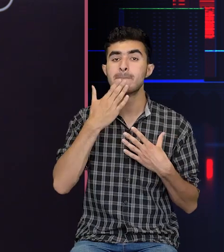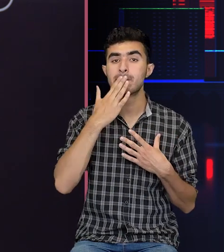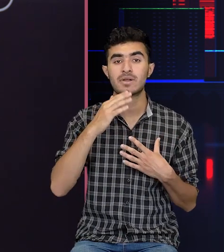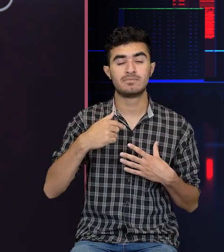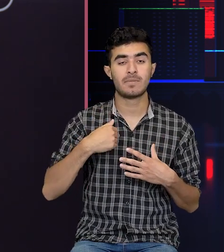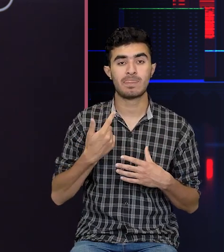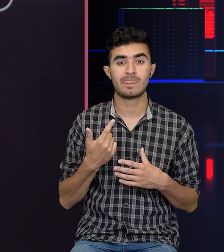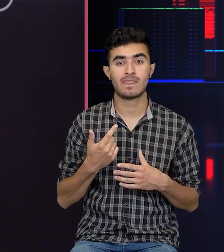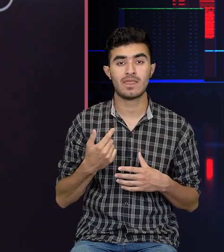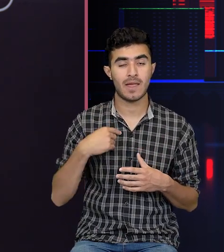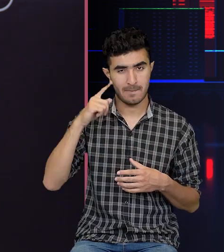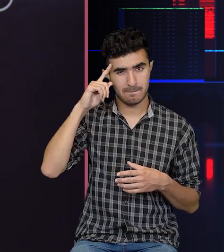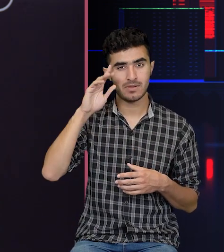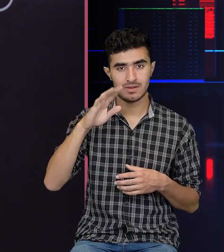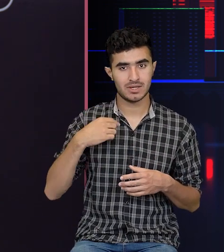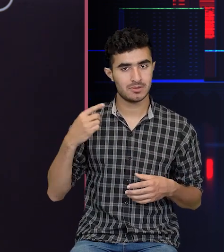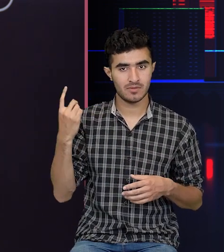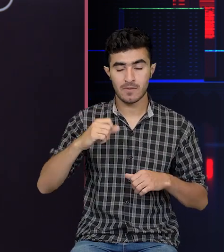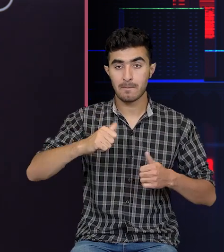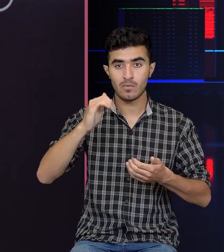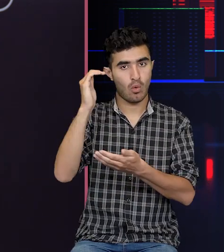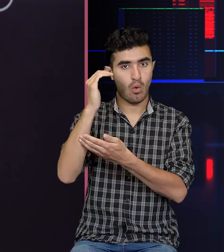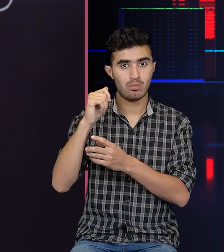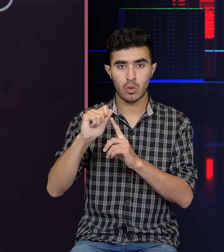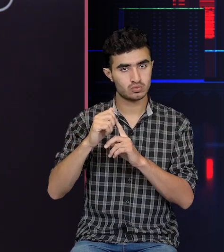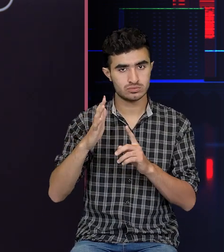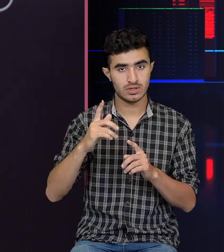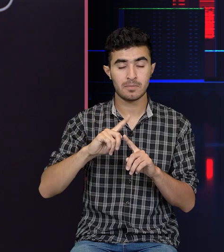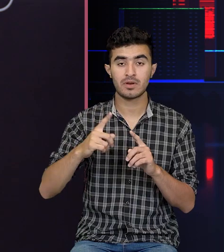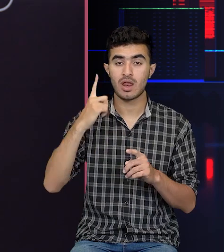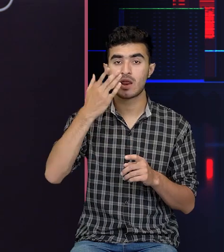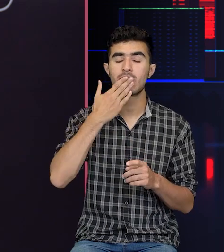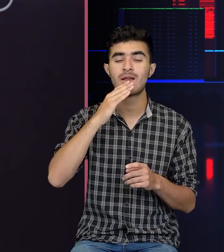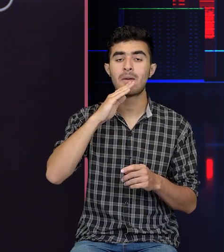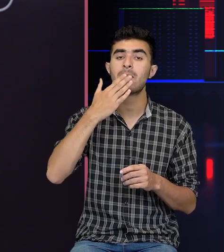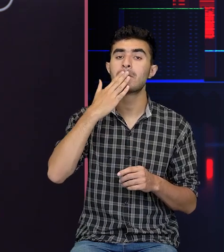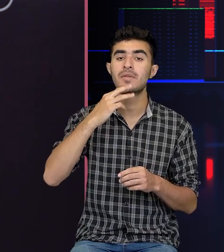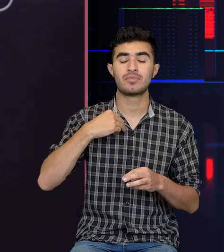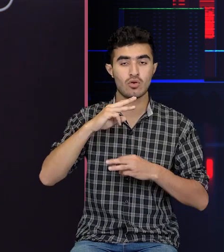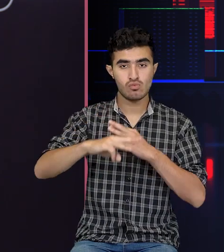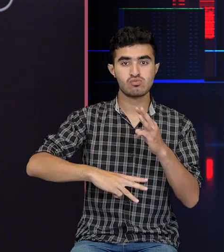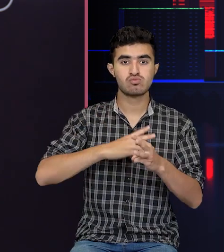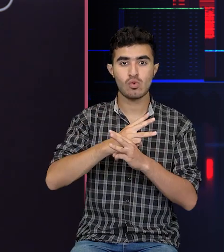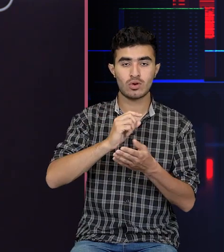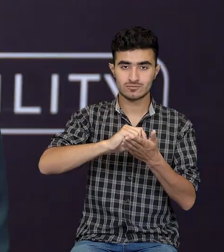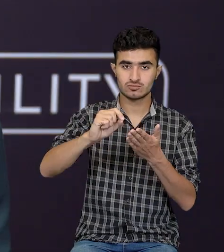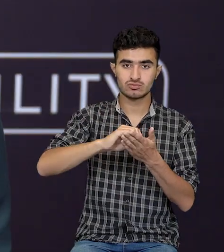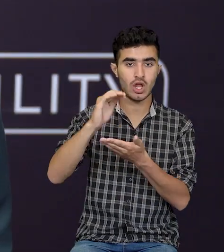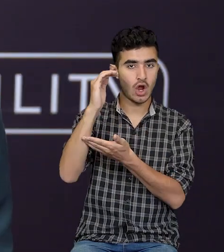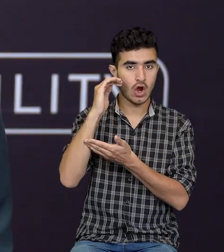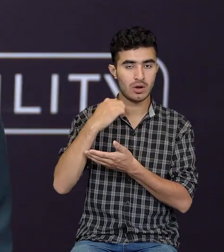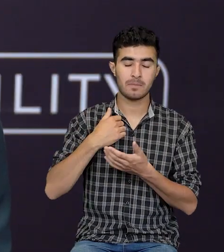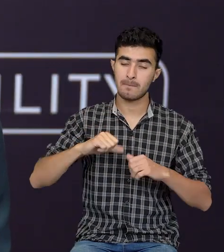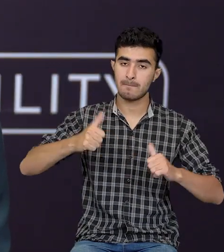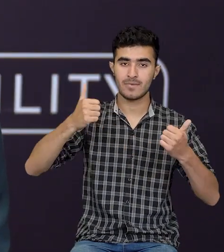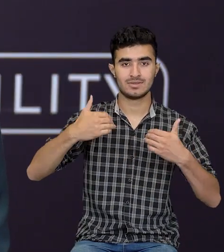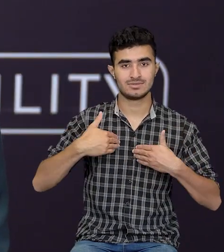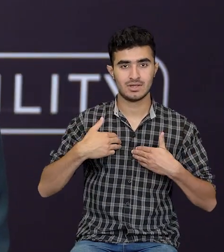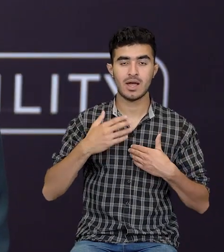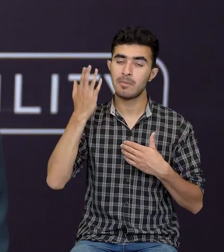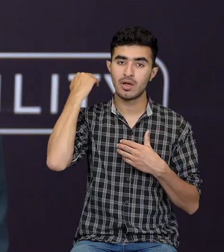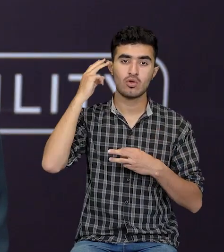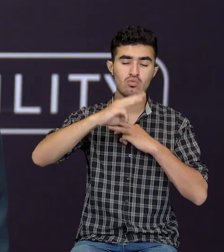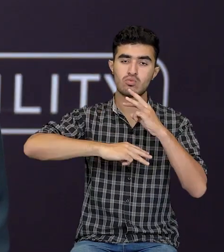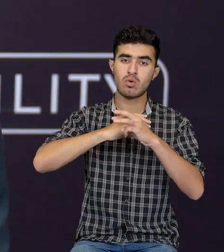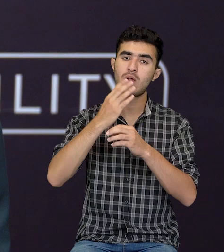आया ही नहीं था, इसलिए मुझे इतना ज़्यादा दुख भी नहीं हुआ। जब मेंस का वर्ल्ड कप शुरू हुआ अगले ही दिन पहले लीग स्टार्ट हुई, लीग के